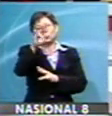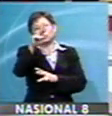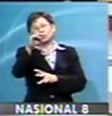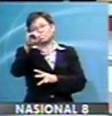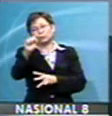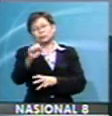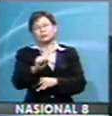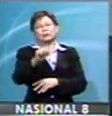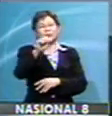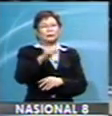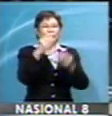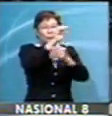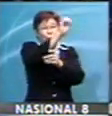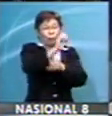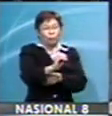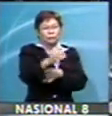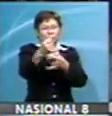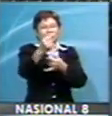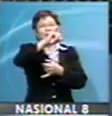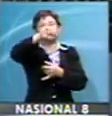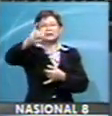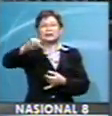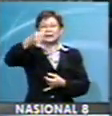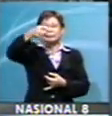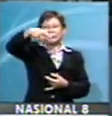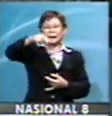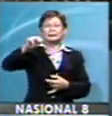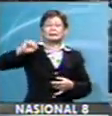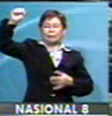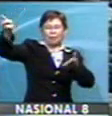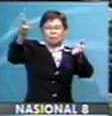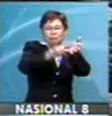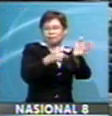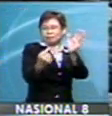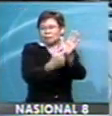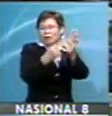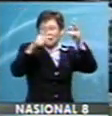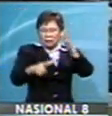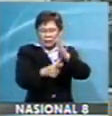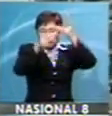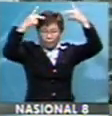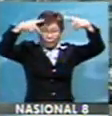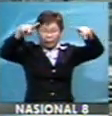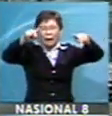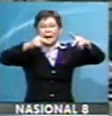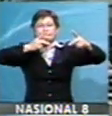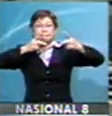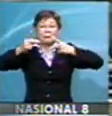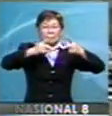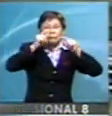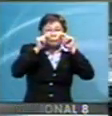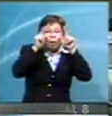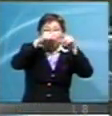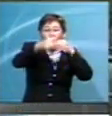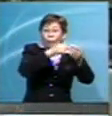mohamadunus peratusan itu dikeluarkan jabatan pendaftaran negara Sabah menurut timbalan pengarahnya Adrian all Richard kesedaran